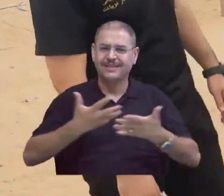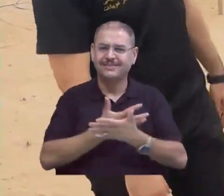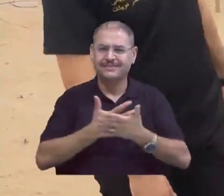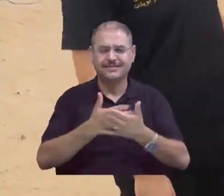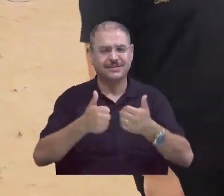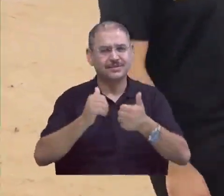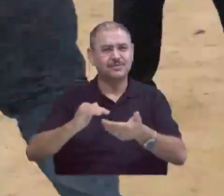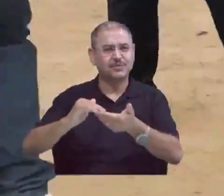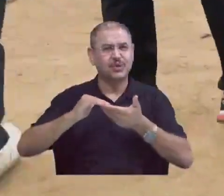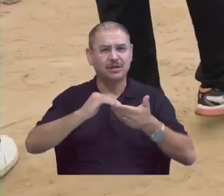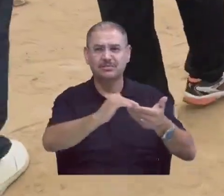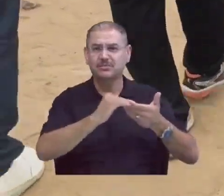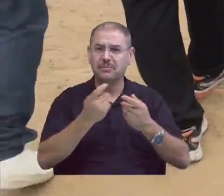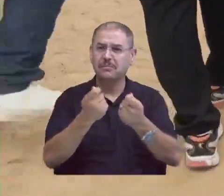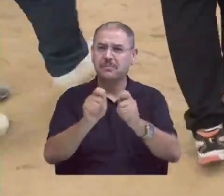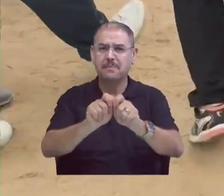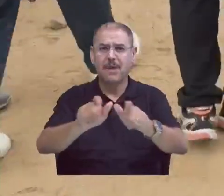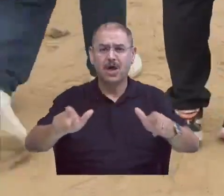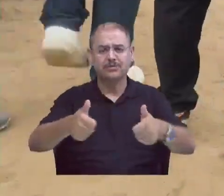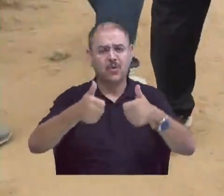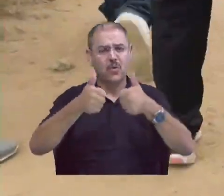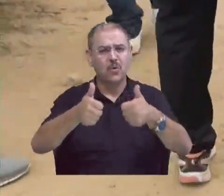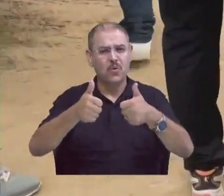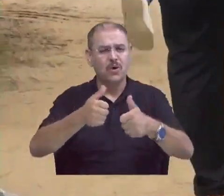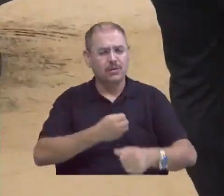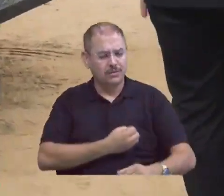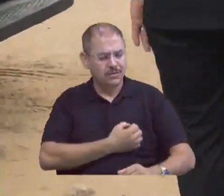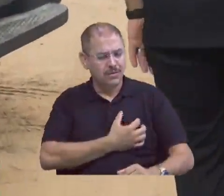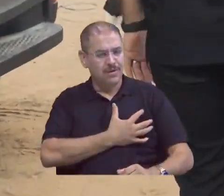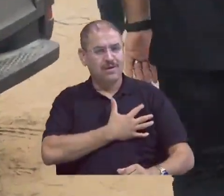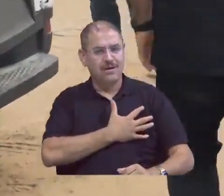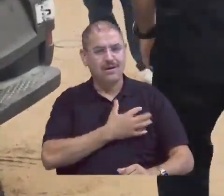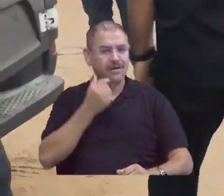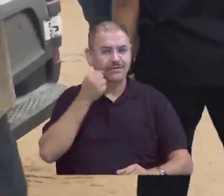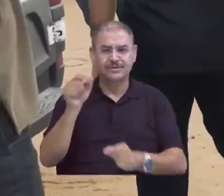الطبية المجانية مما له الأثر الطيب في نفوس المدنيين.